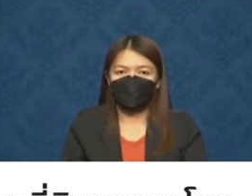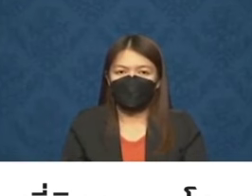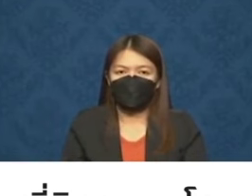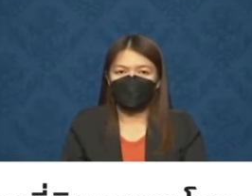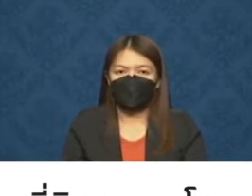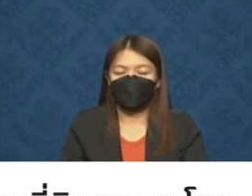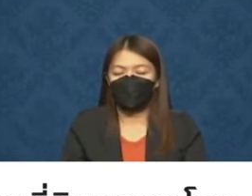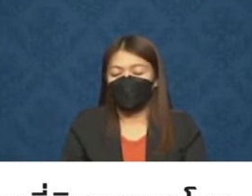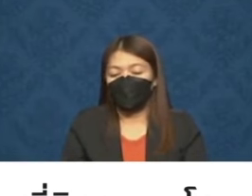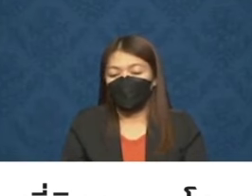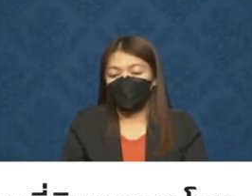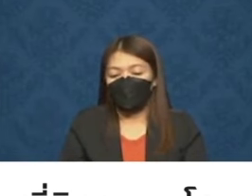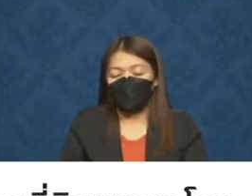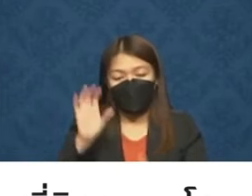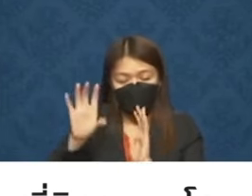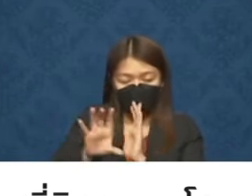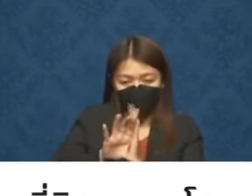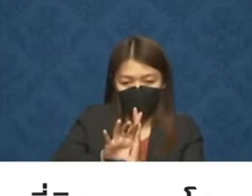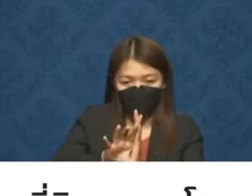ตามแผน